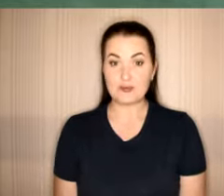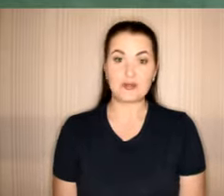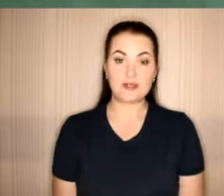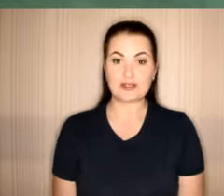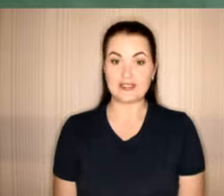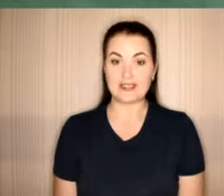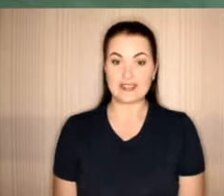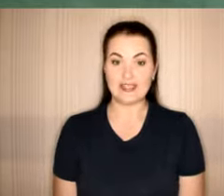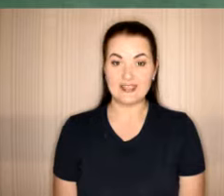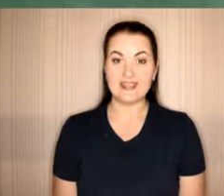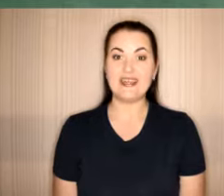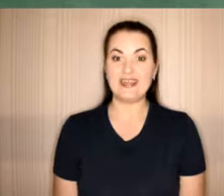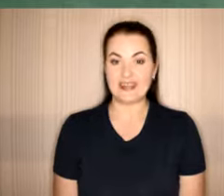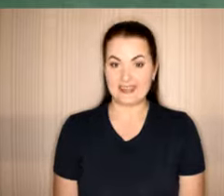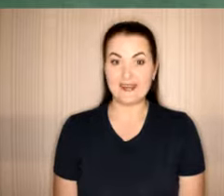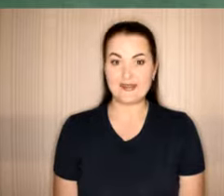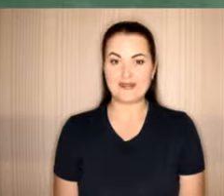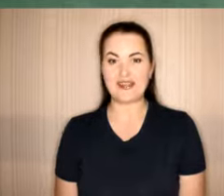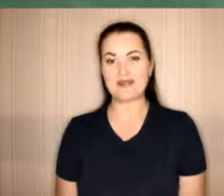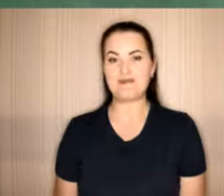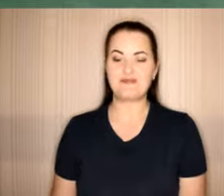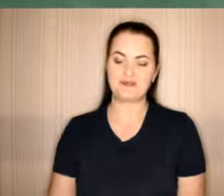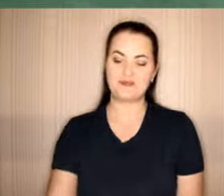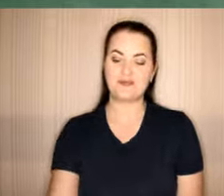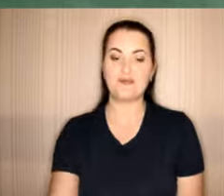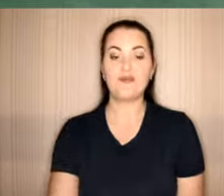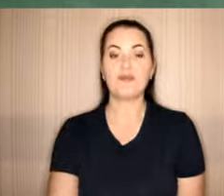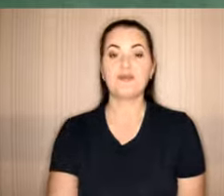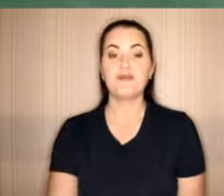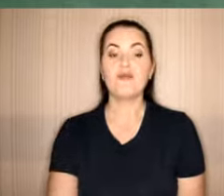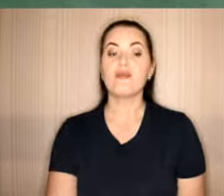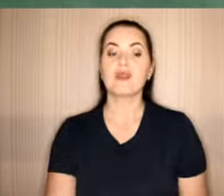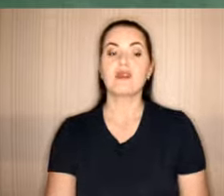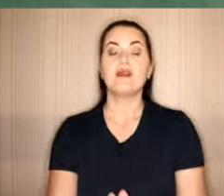вподобайку, підписуйтесь на наш канал і гайда до навчання!